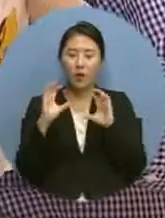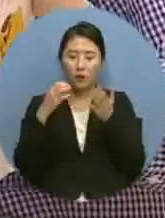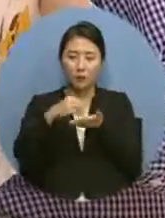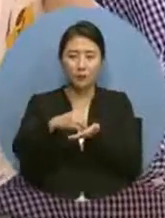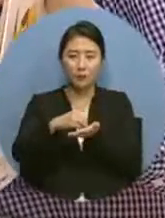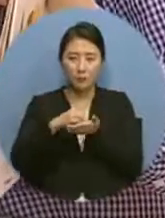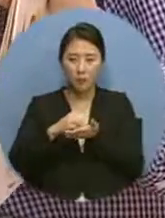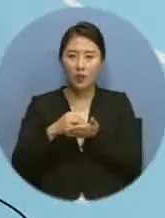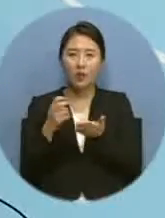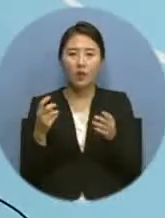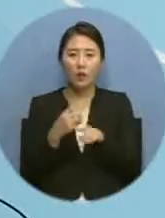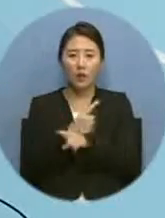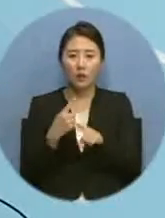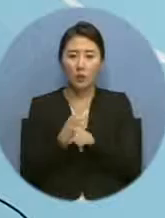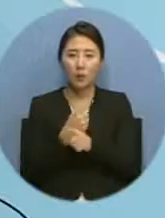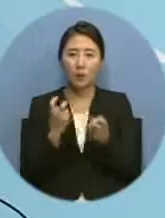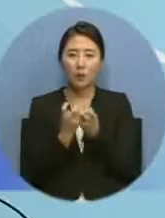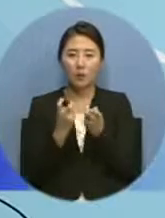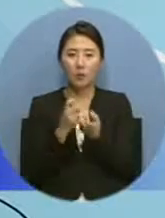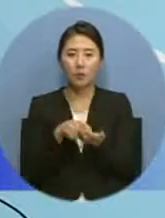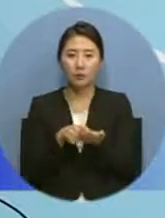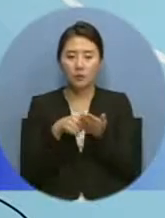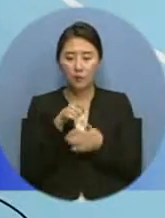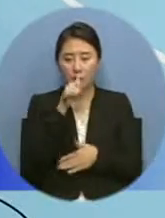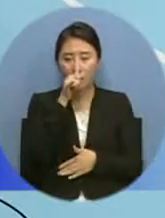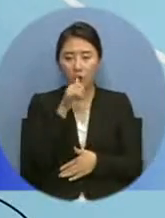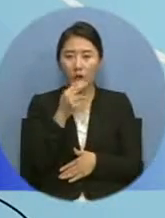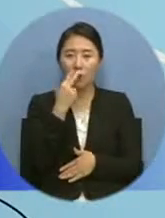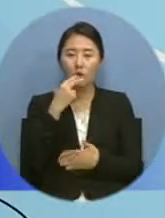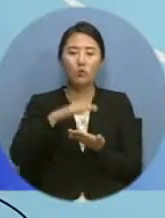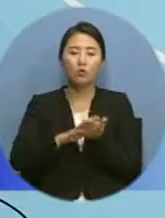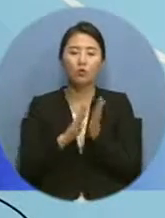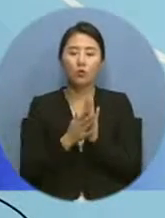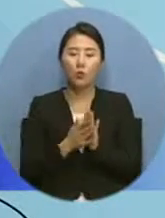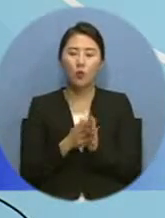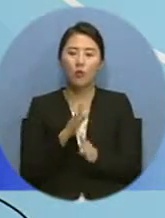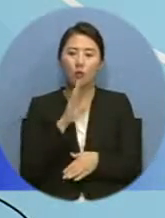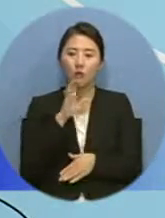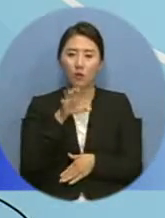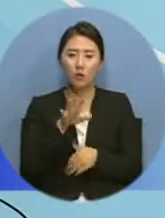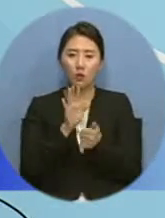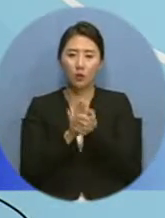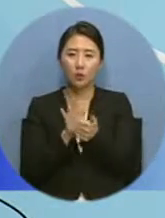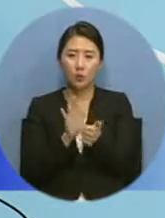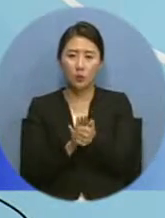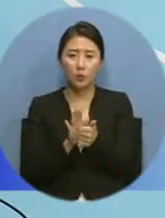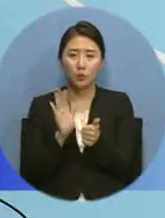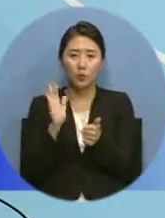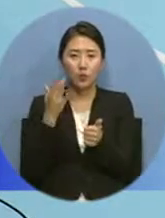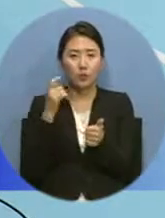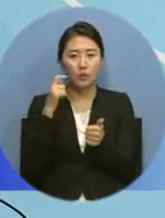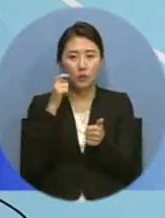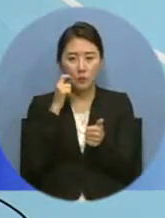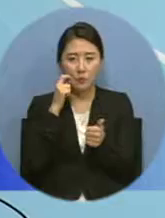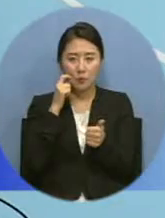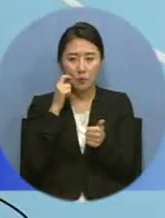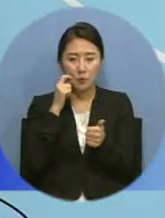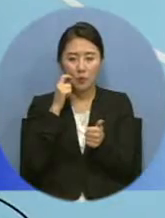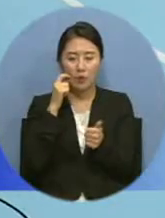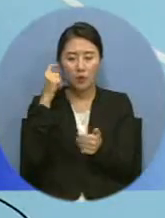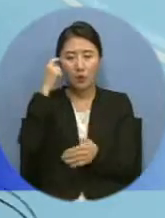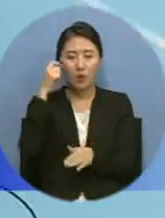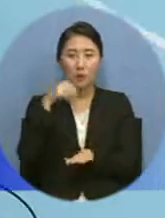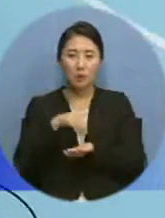방안을 발표했습니다. 또 유치원 현장에 그렇게 큰 도움이 되지 못했다는 그런